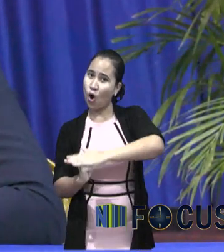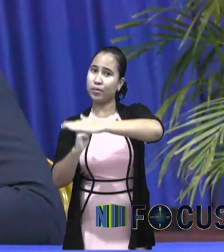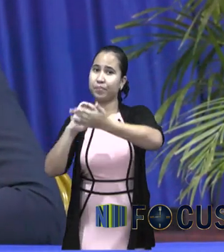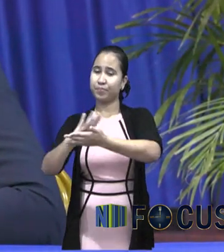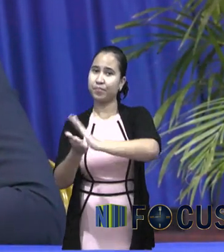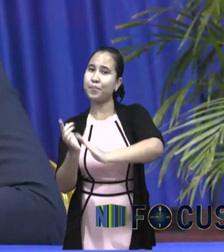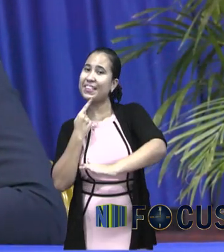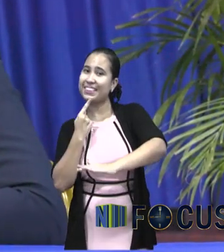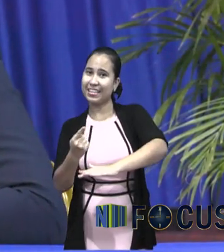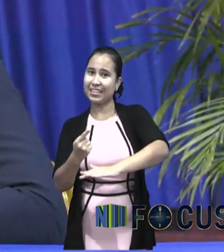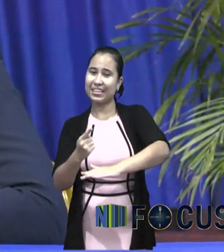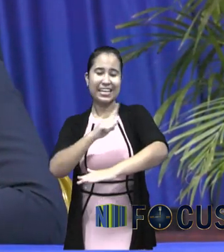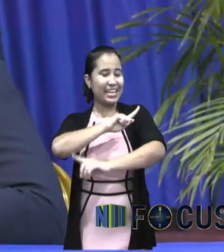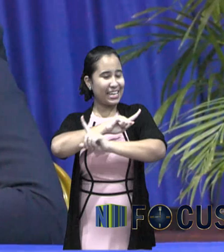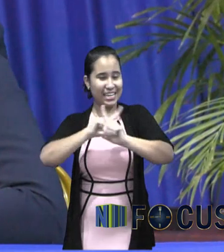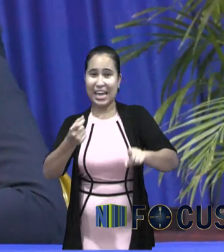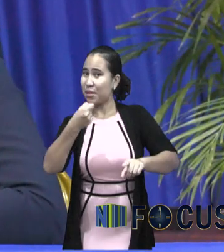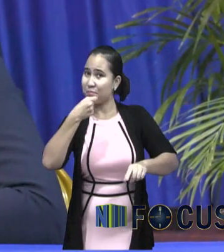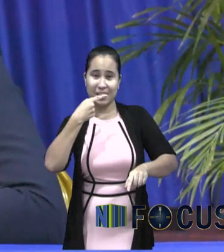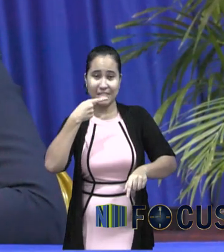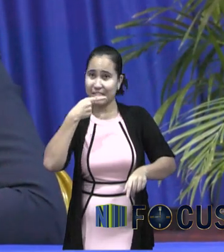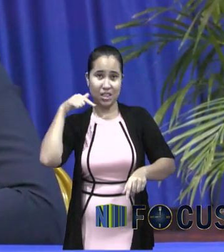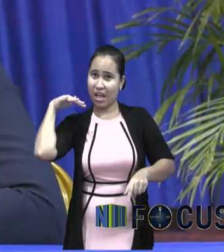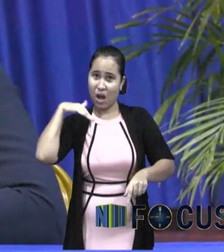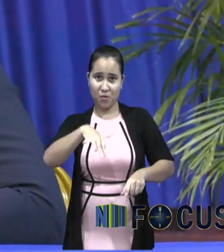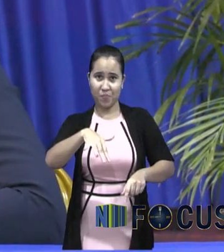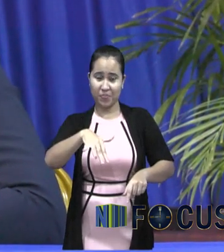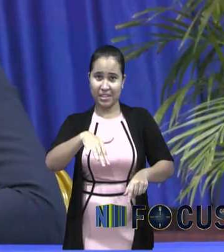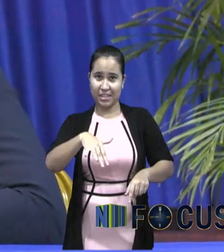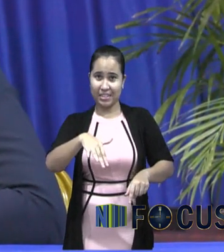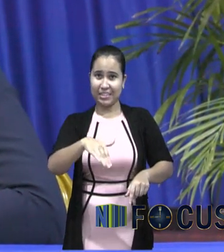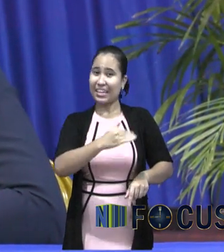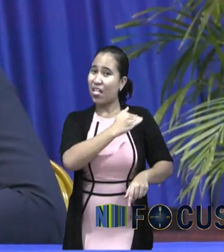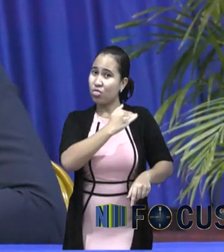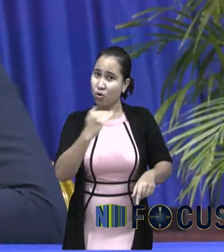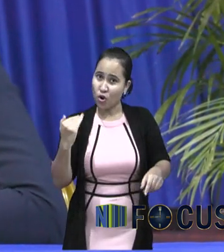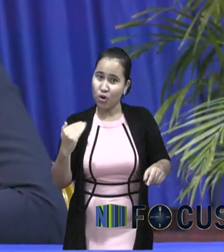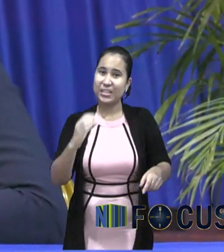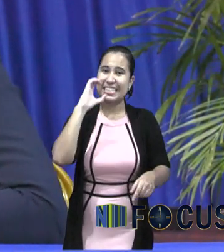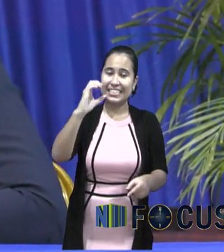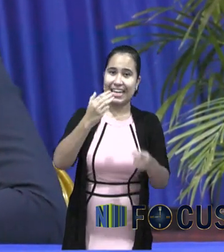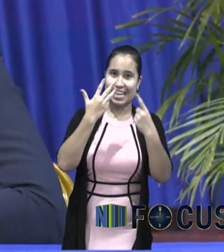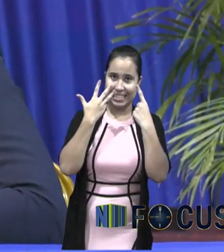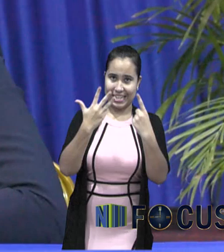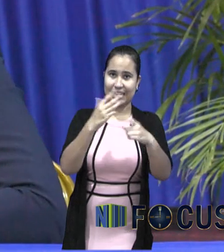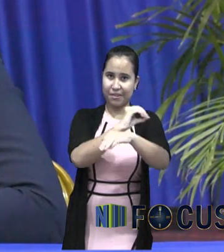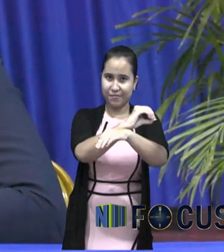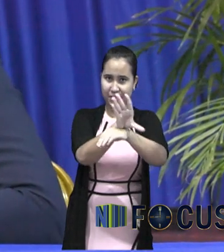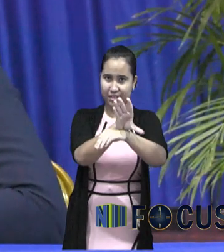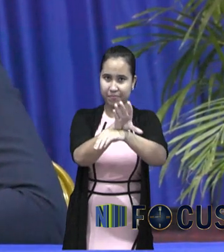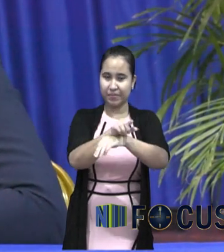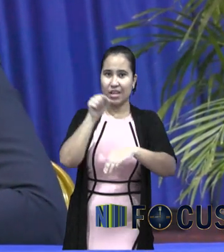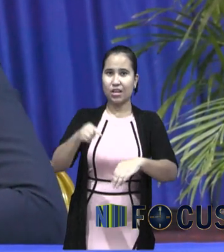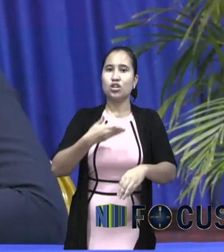ondersteunende behandeling, dat wil zeggen, noa medicijn dit. Samankier COVID-19. Ondersteunend. If je hebt braken,